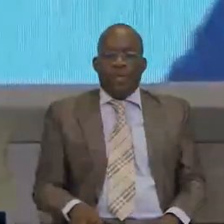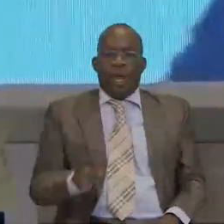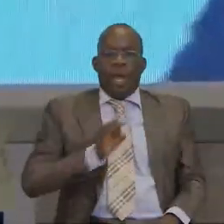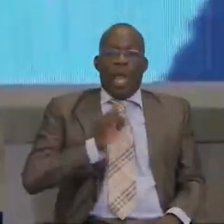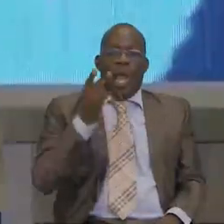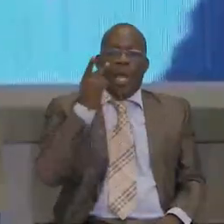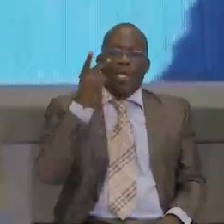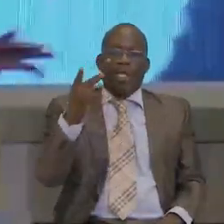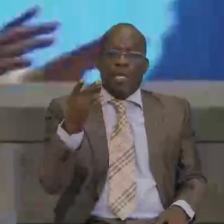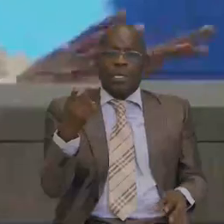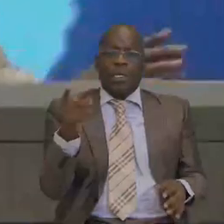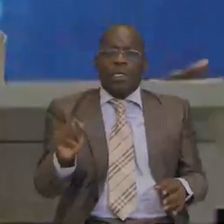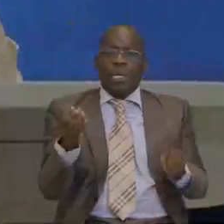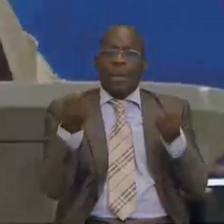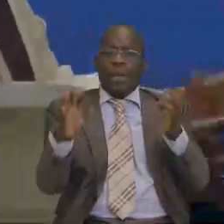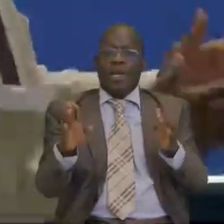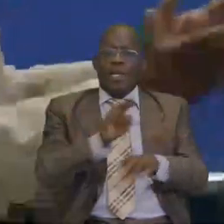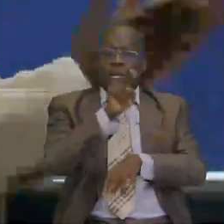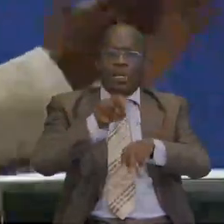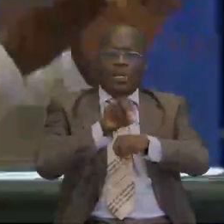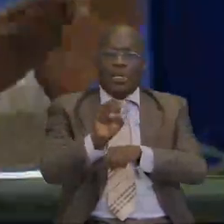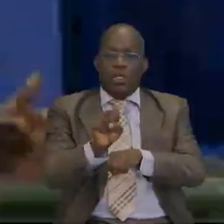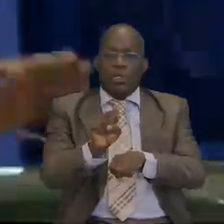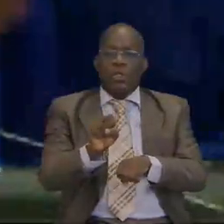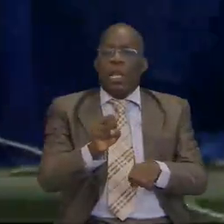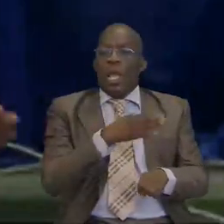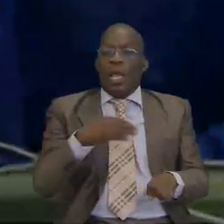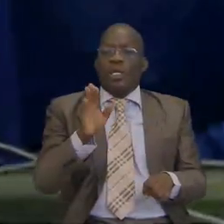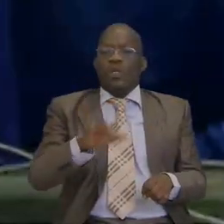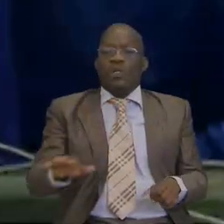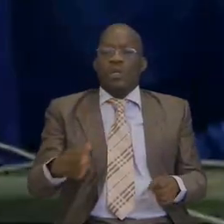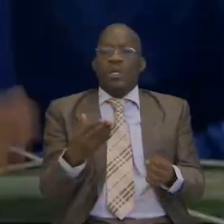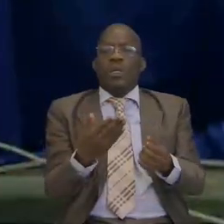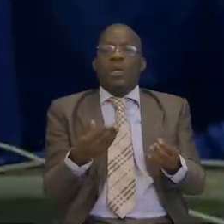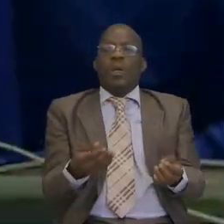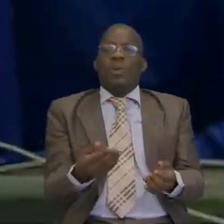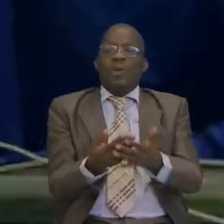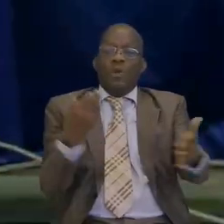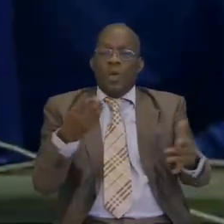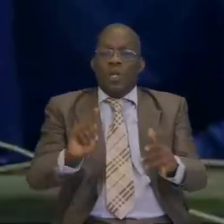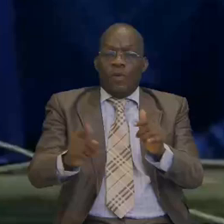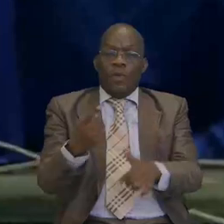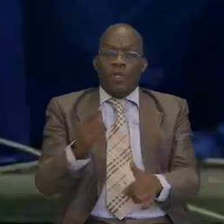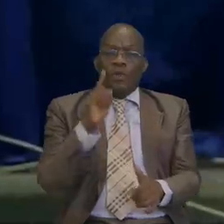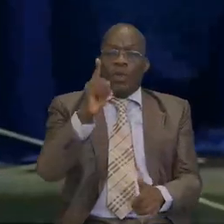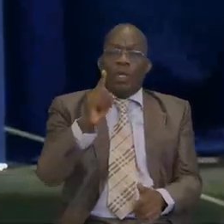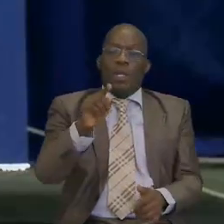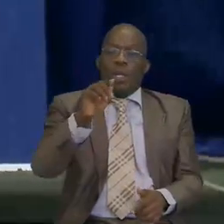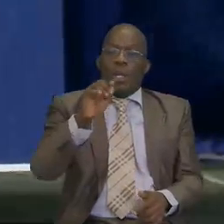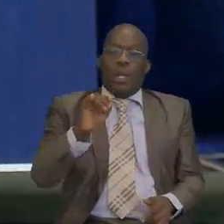Je vois les nations et les enfants, même avant que le premier né Isaac ne